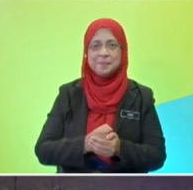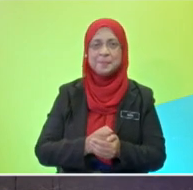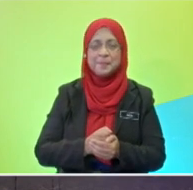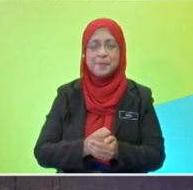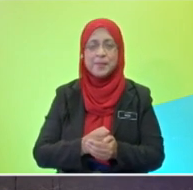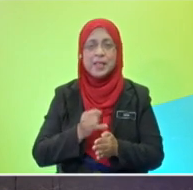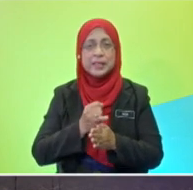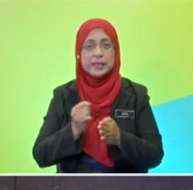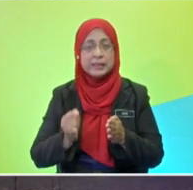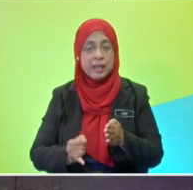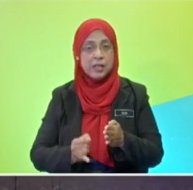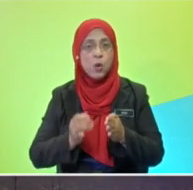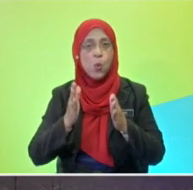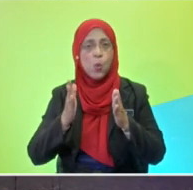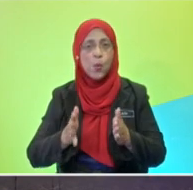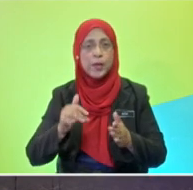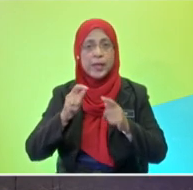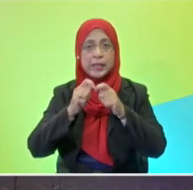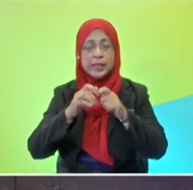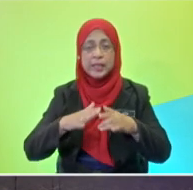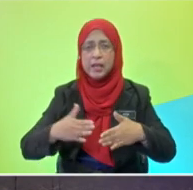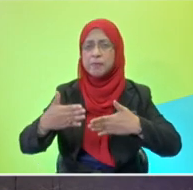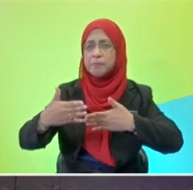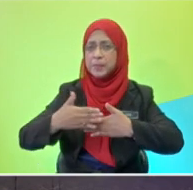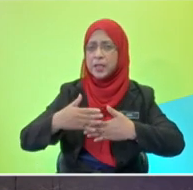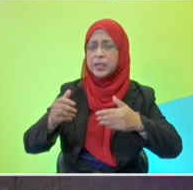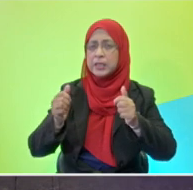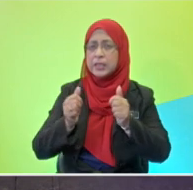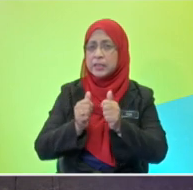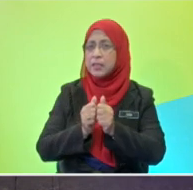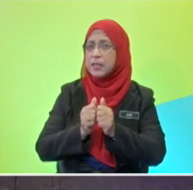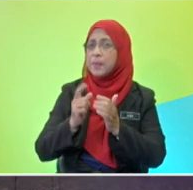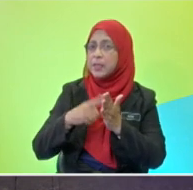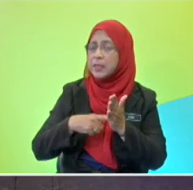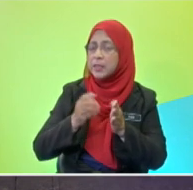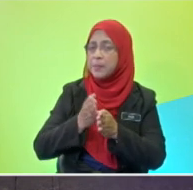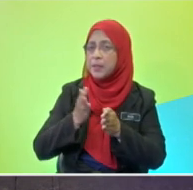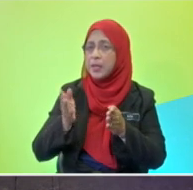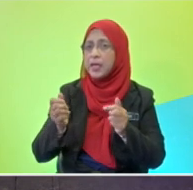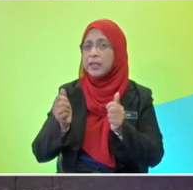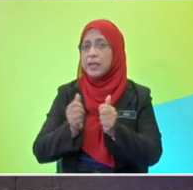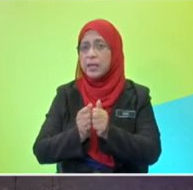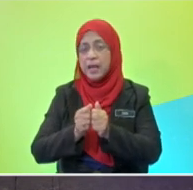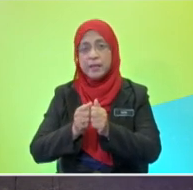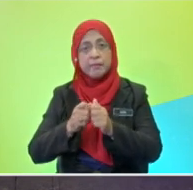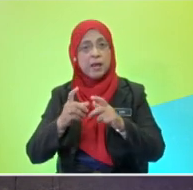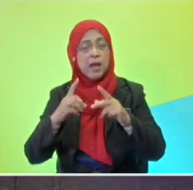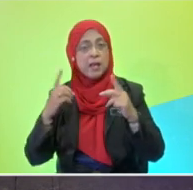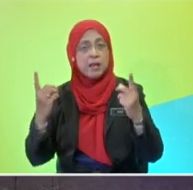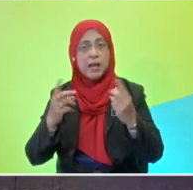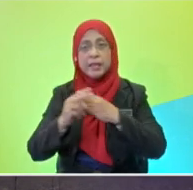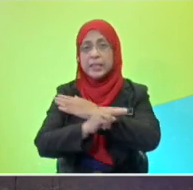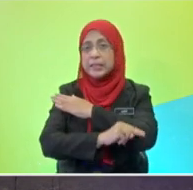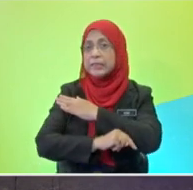Jiran juga ialah orang yang tinggal berhampiran dengan apa Dia bersebelahan dengan daerah Negeri